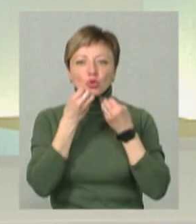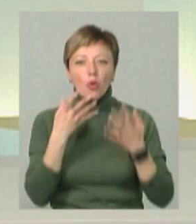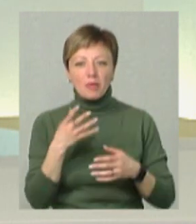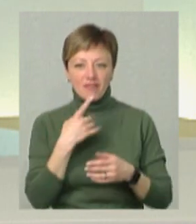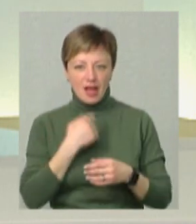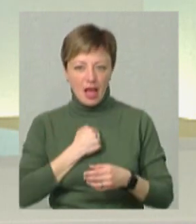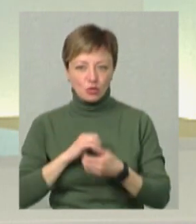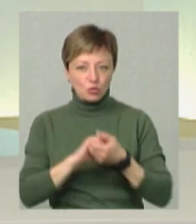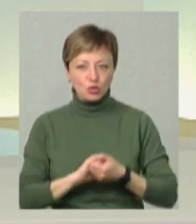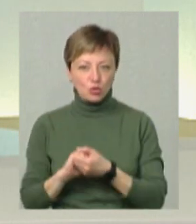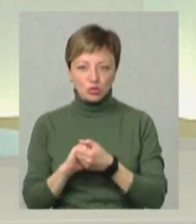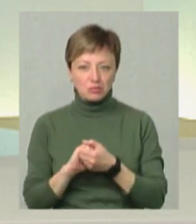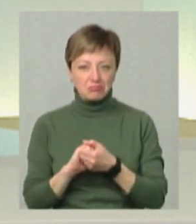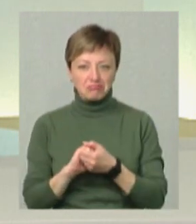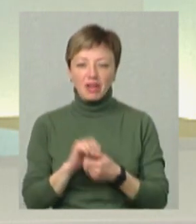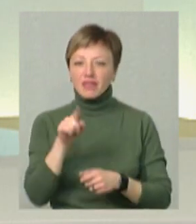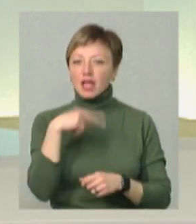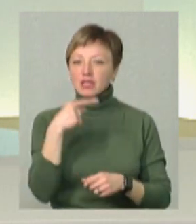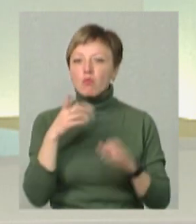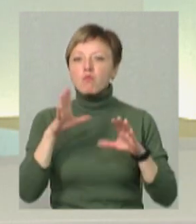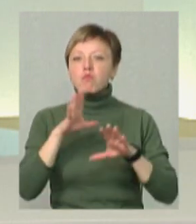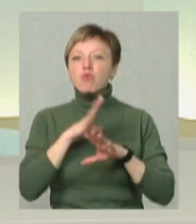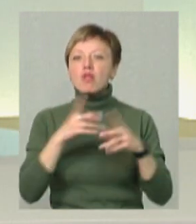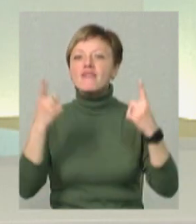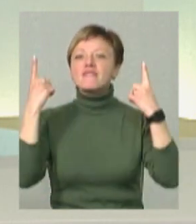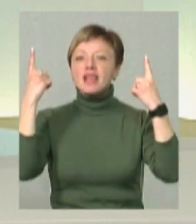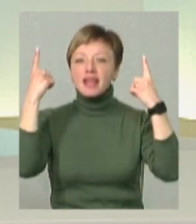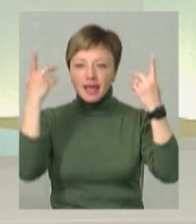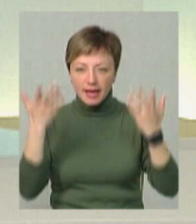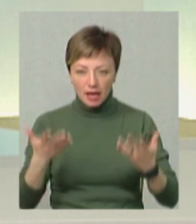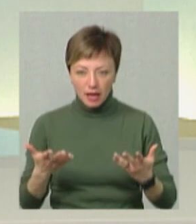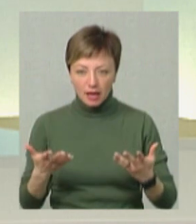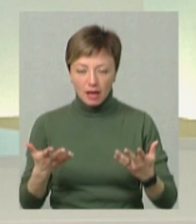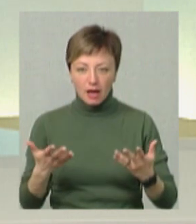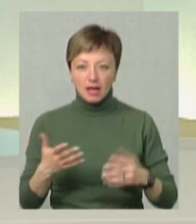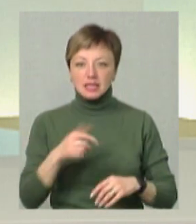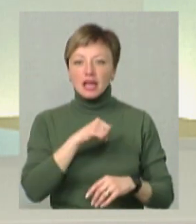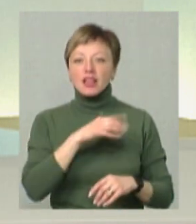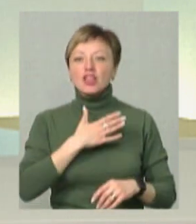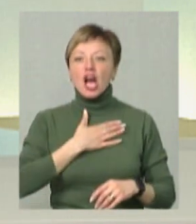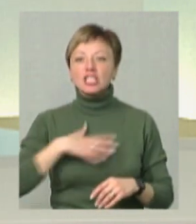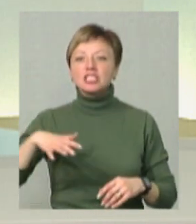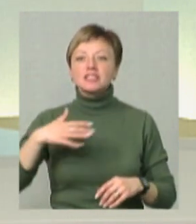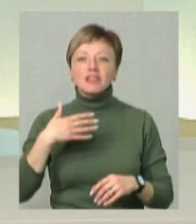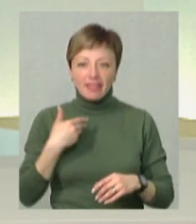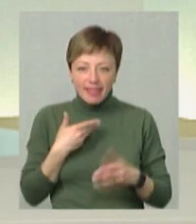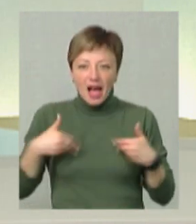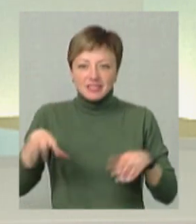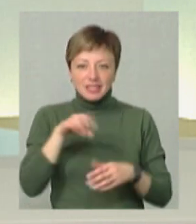Радянському Союзі. Він казав, що ми були великі, або, як кажуть самі росіяни, нас же всі